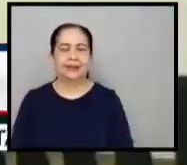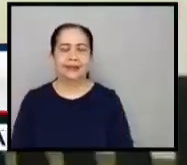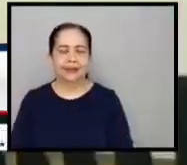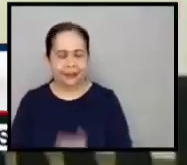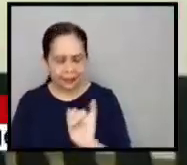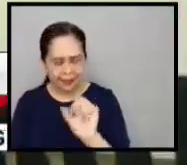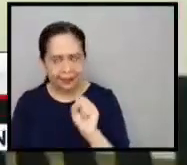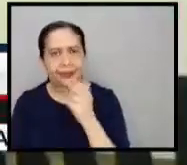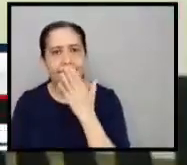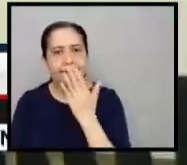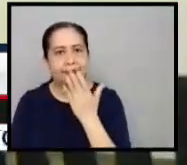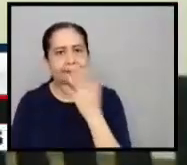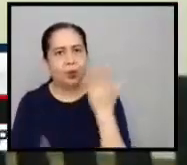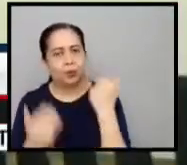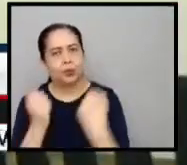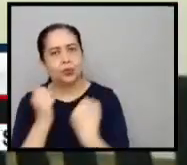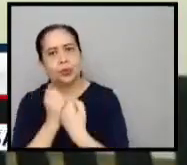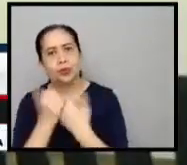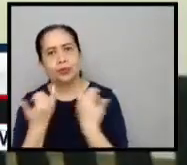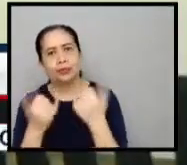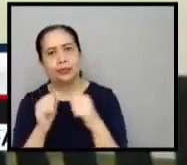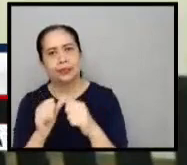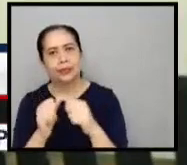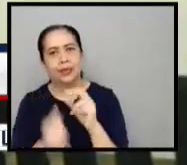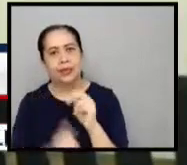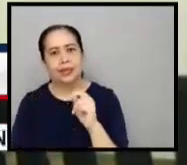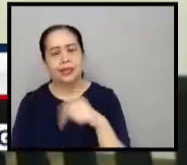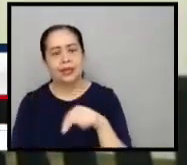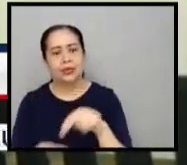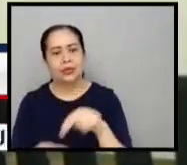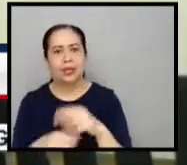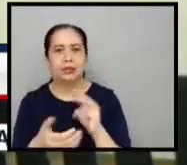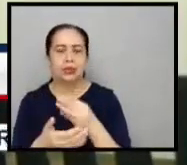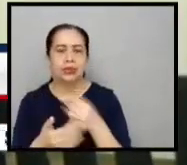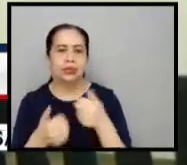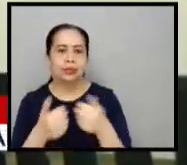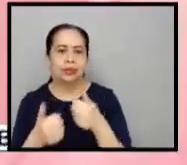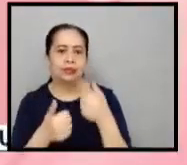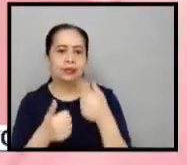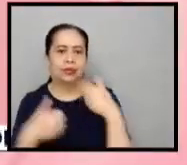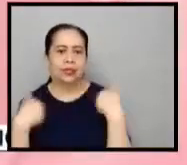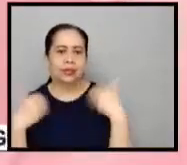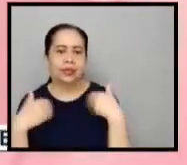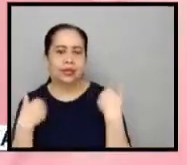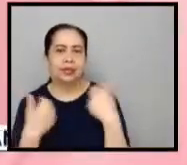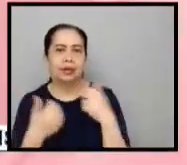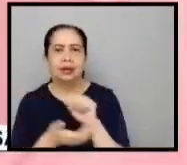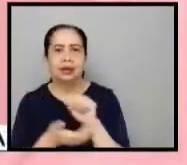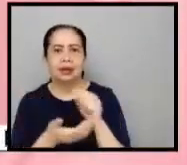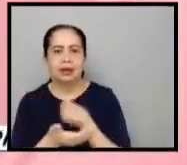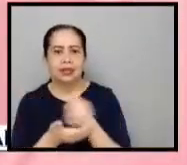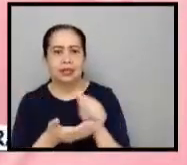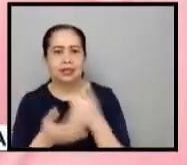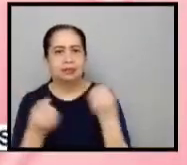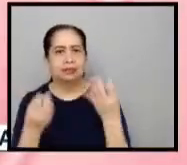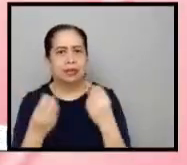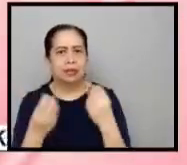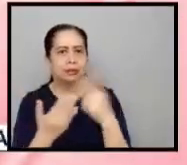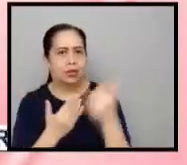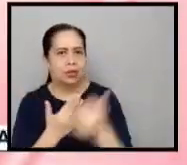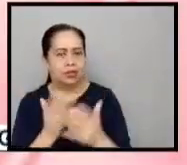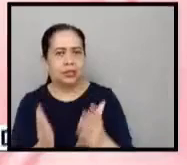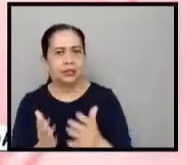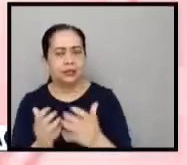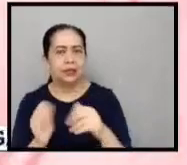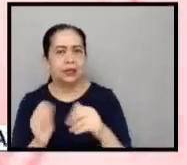po. Sana po isuportahan po ninyo ang National Music Competitions for Young Artists or NAMSIA. Marami po kami mga projects na naka-line up.